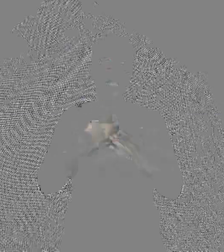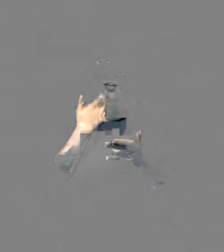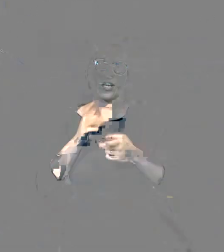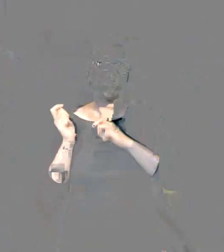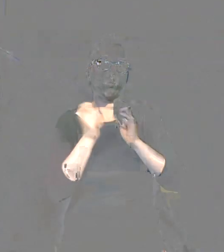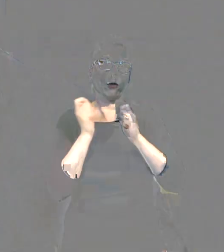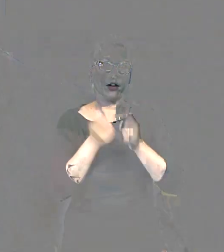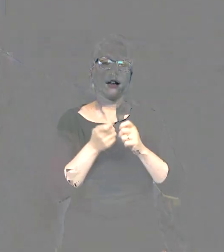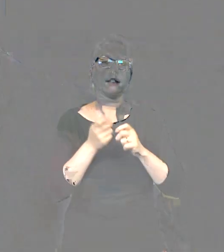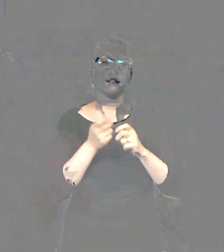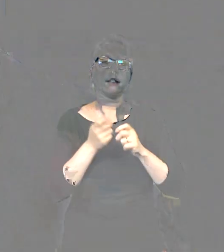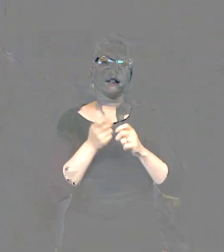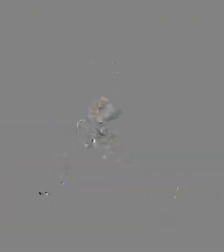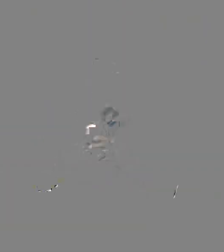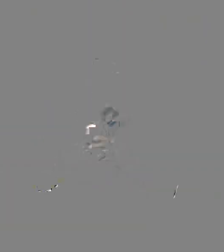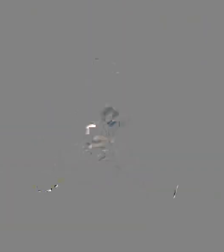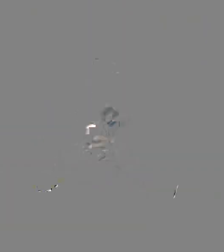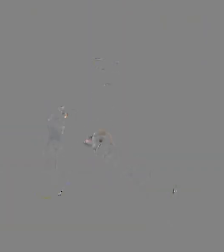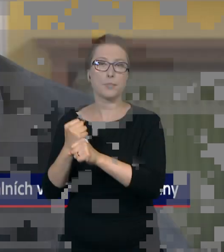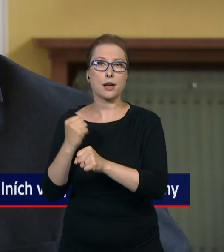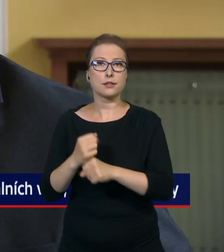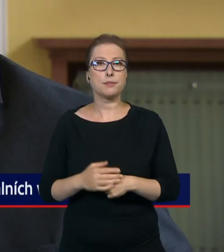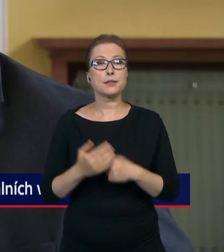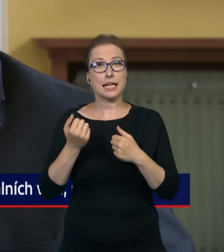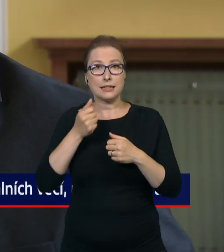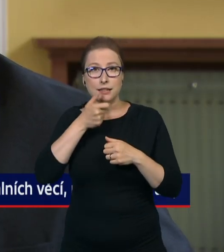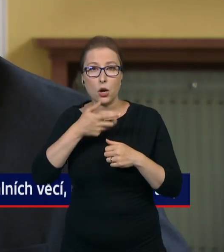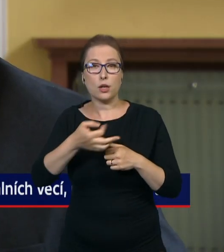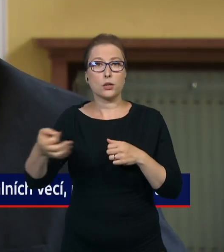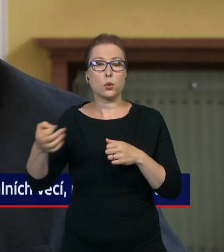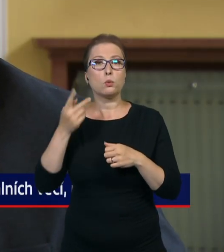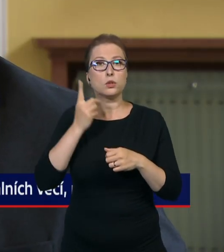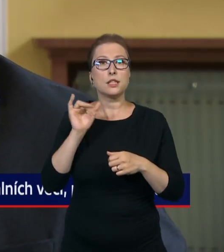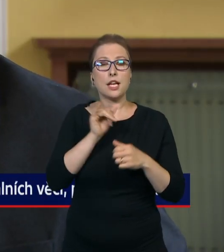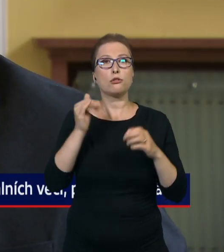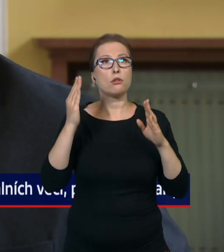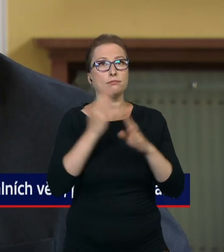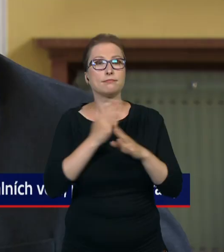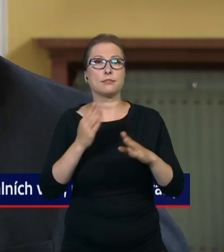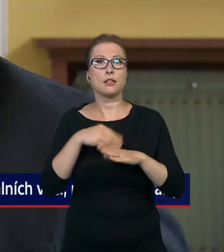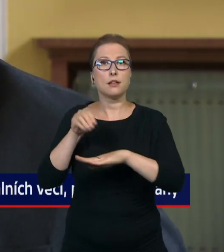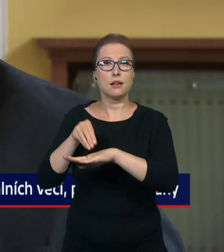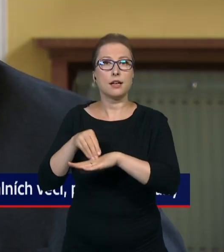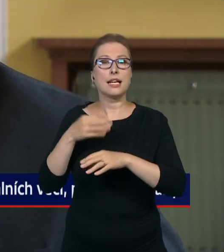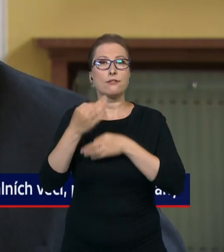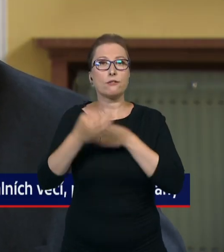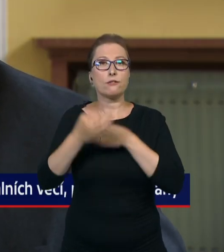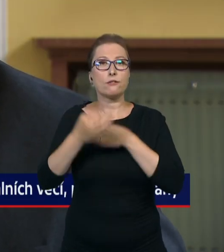výpovědím teď pro příště jednotky týdnu je klíčové aby přišel někdo kdo je schopen vlastně přines